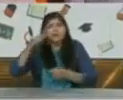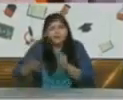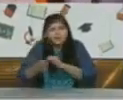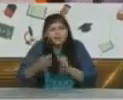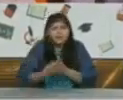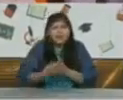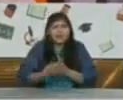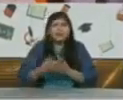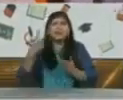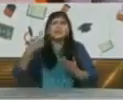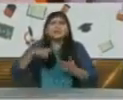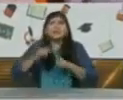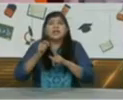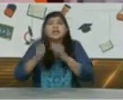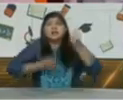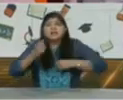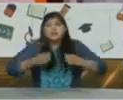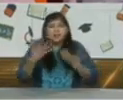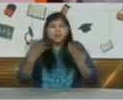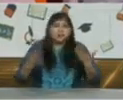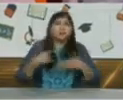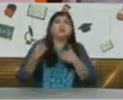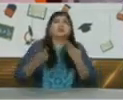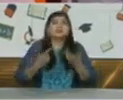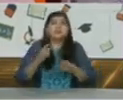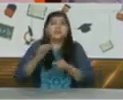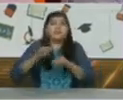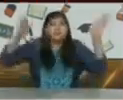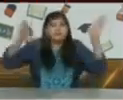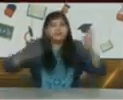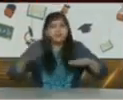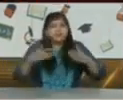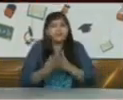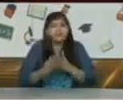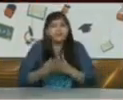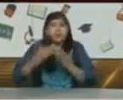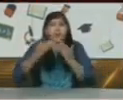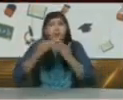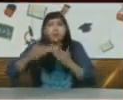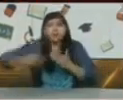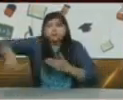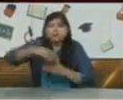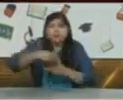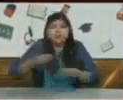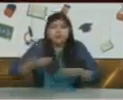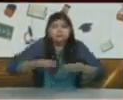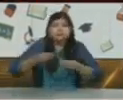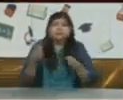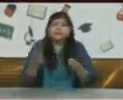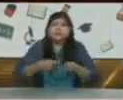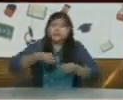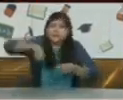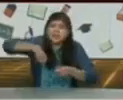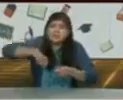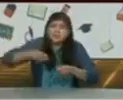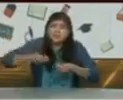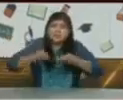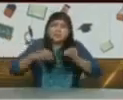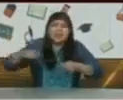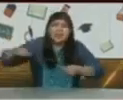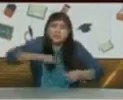स्कूल में फिजिकल क्लासेस हो, या फिर आपके घर के पास सब्जी बेचने वाले, कपड़े प्रेस करने